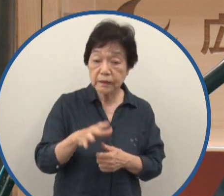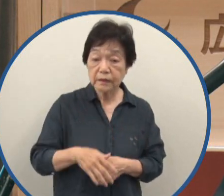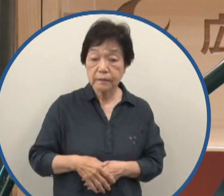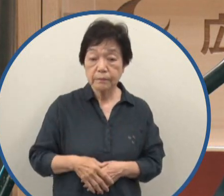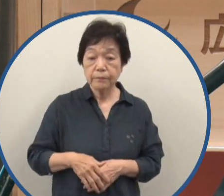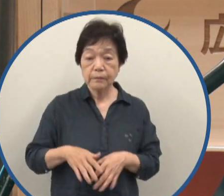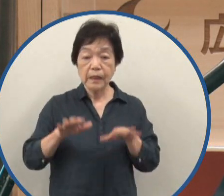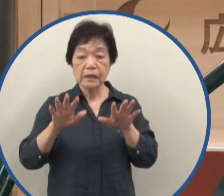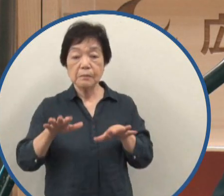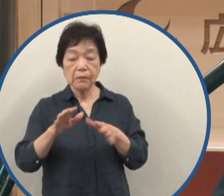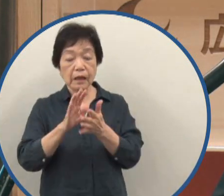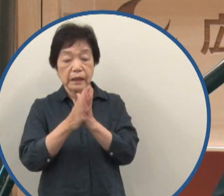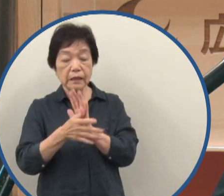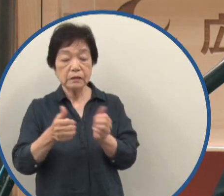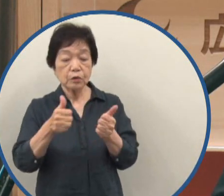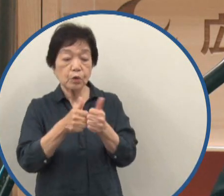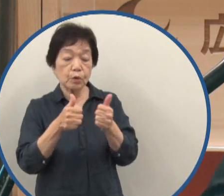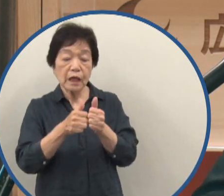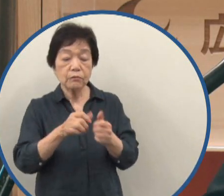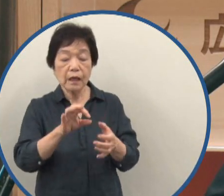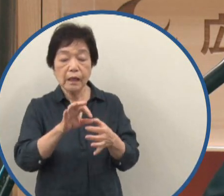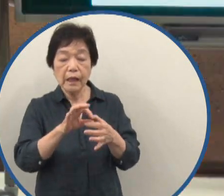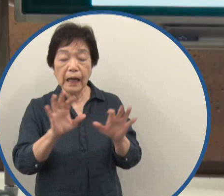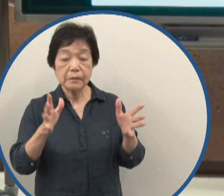は入っておりません。